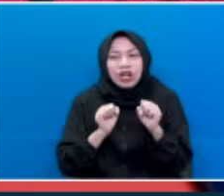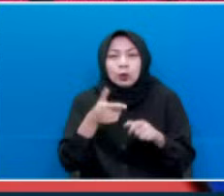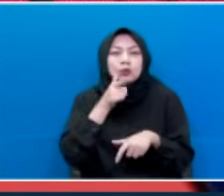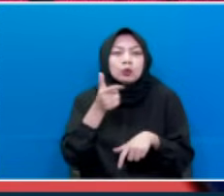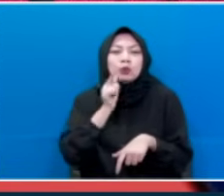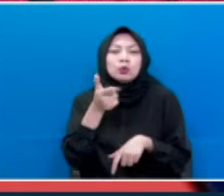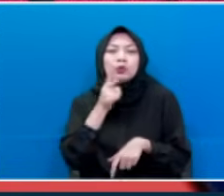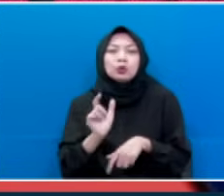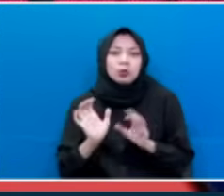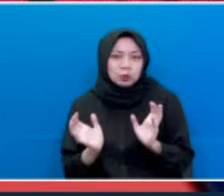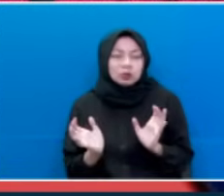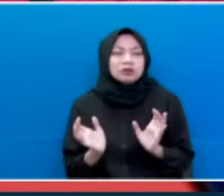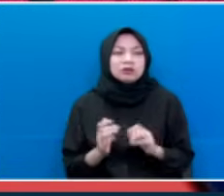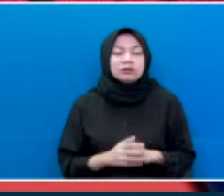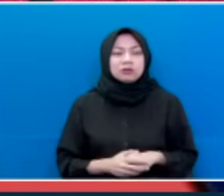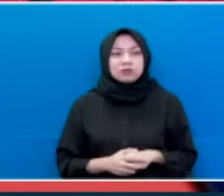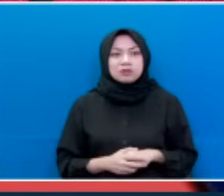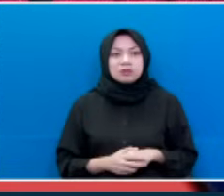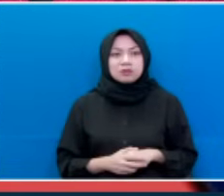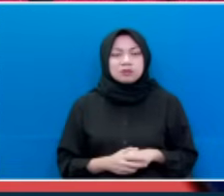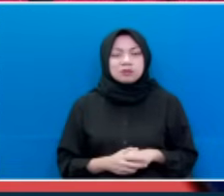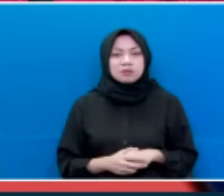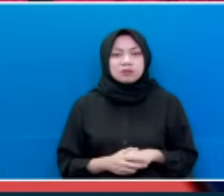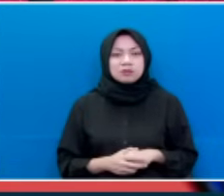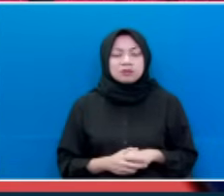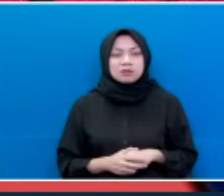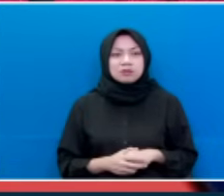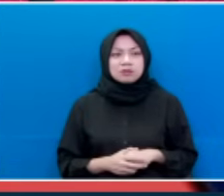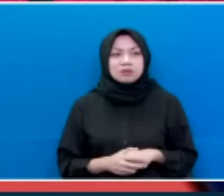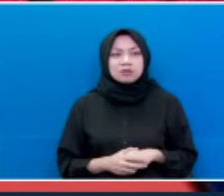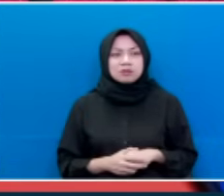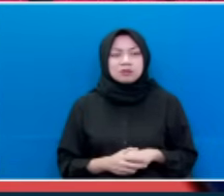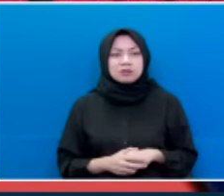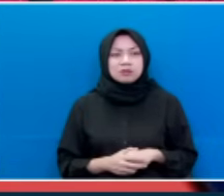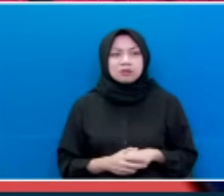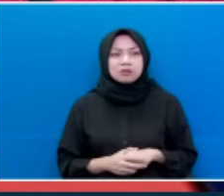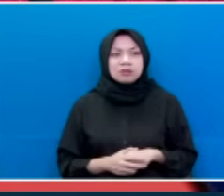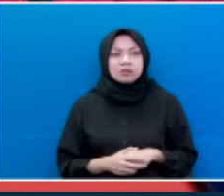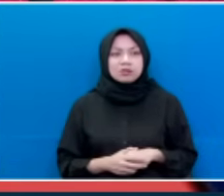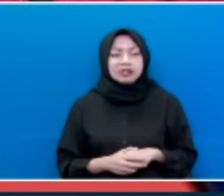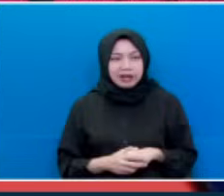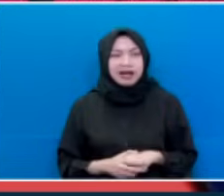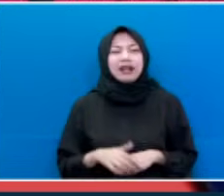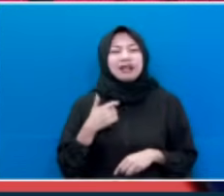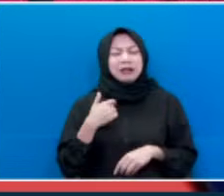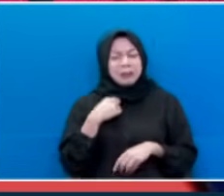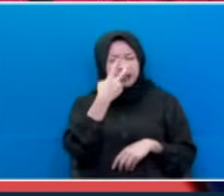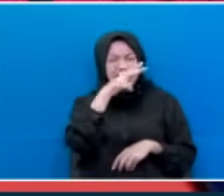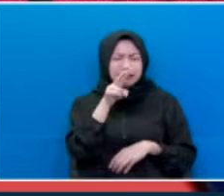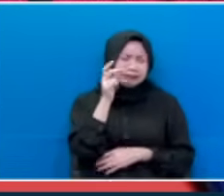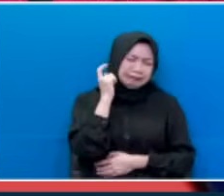eh dan ini yang yang kemudian juga jadi apa ya skeptisisme saya bahwa